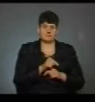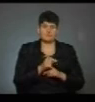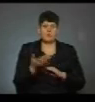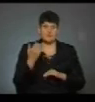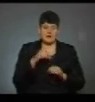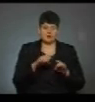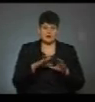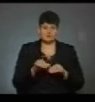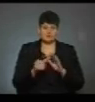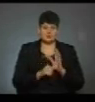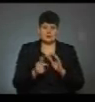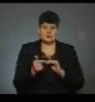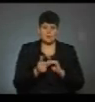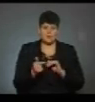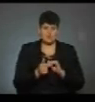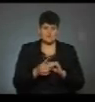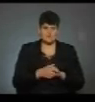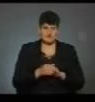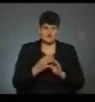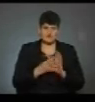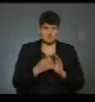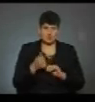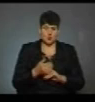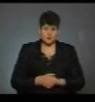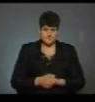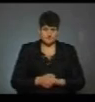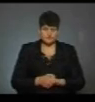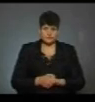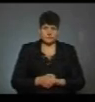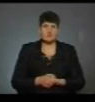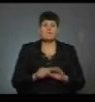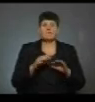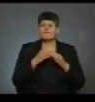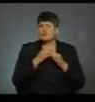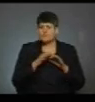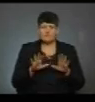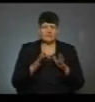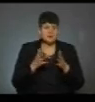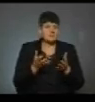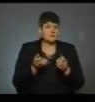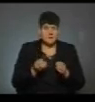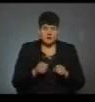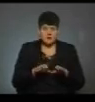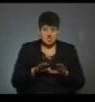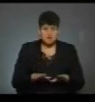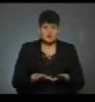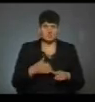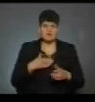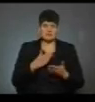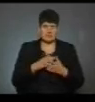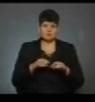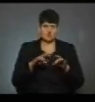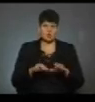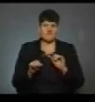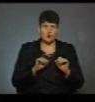попереднього рішення від 16 грудня 2019 року. Тобто, але в якому випадку, якщо виконком не приймає таке рішення, у нас є постанова уряду,